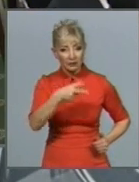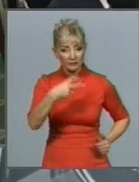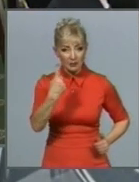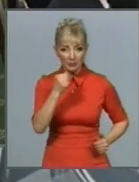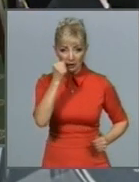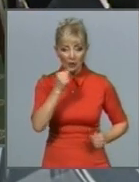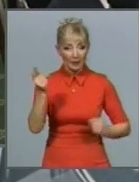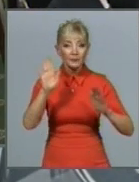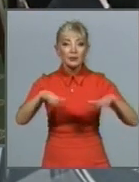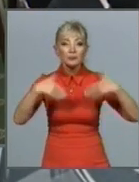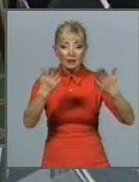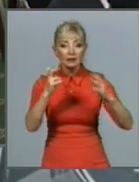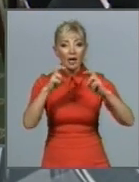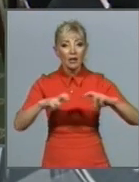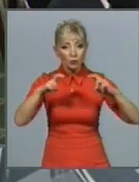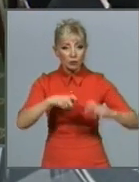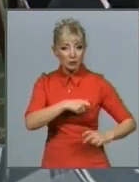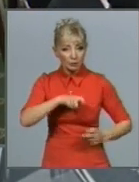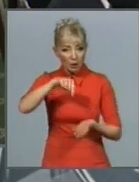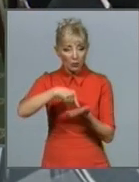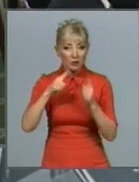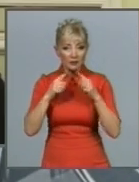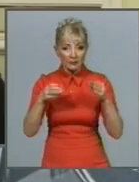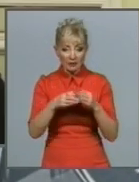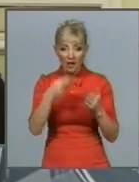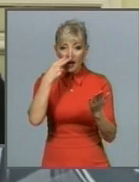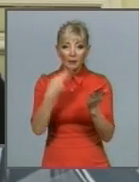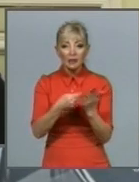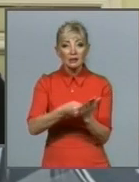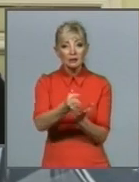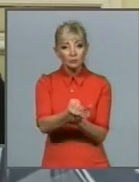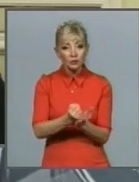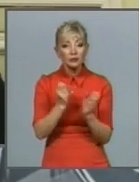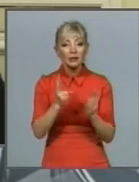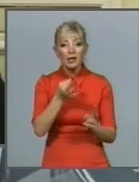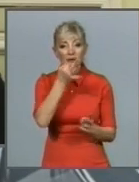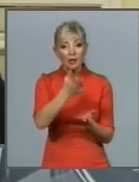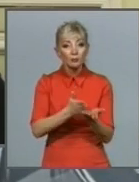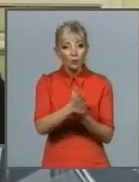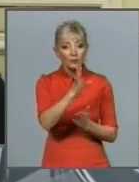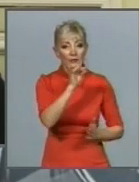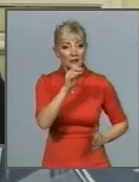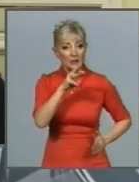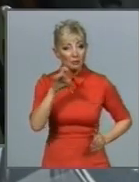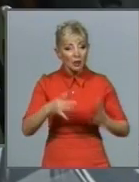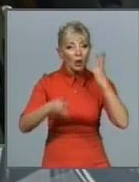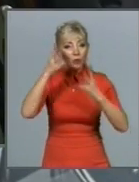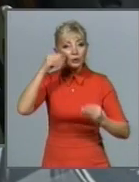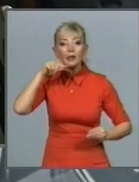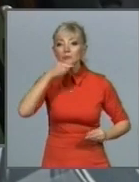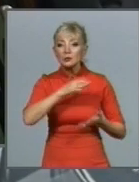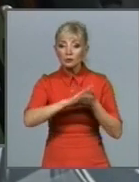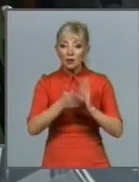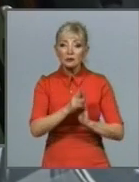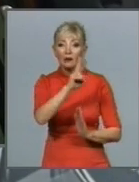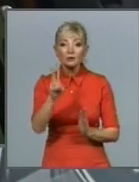розгляд депутатів міськради. Показники бюджету, як зазначила профільний віце-мер, враховують економічну ситуацію, що склалася